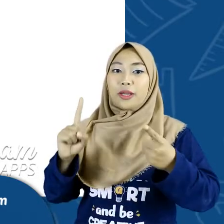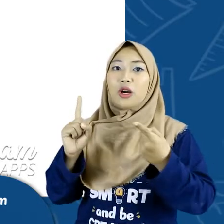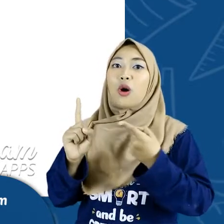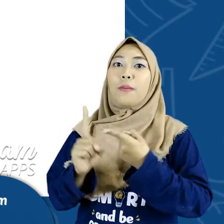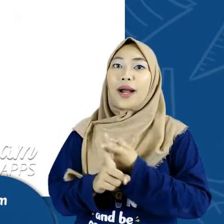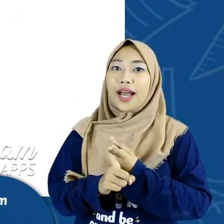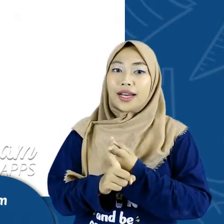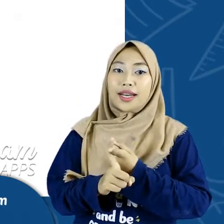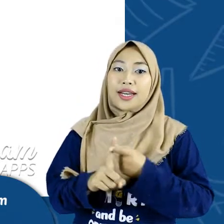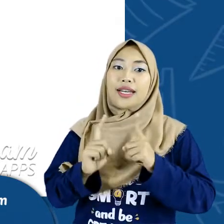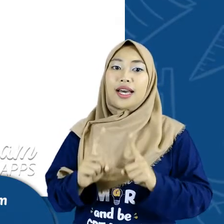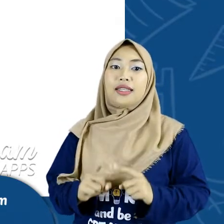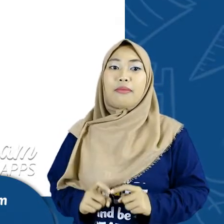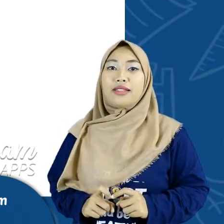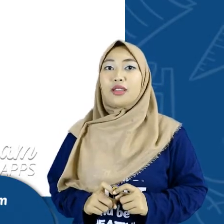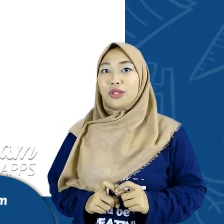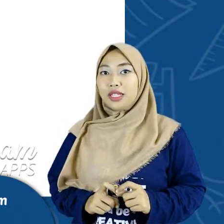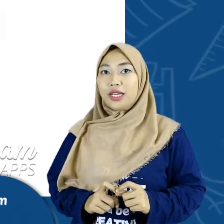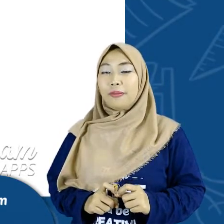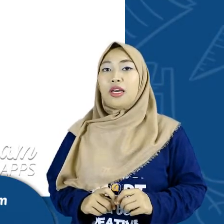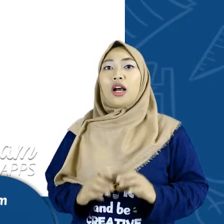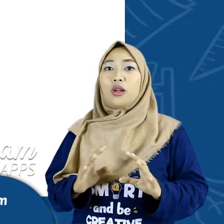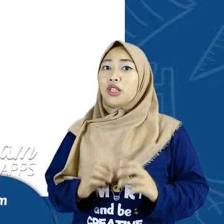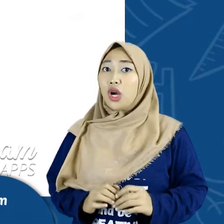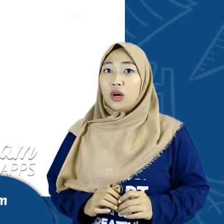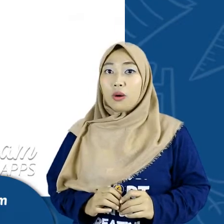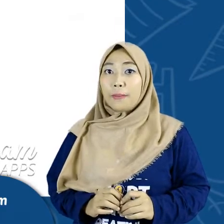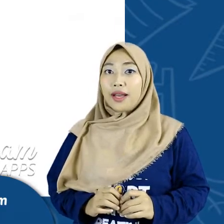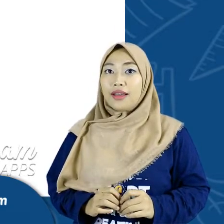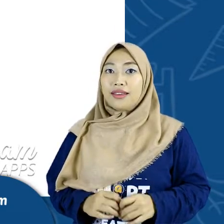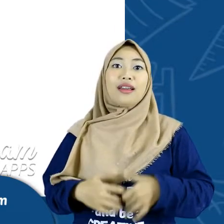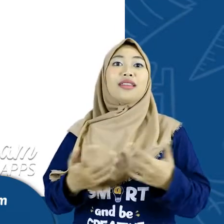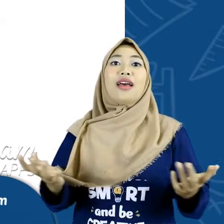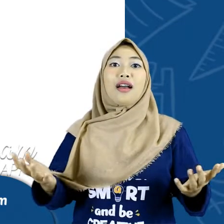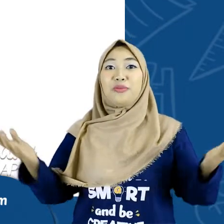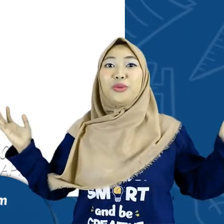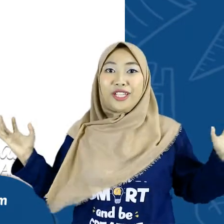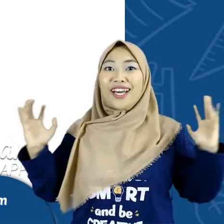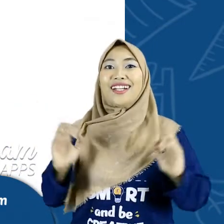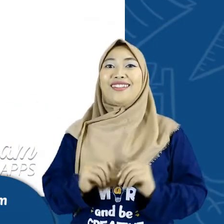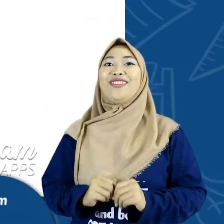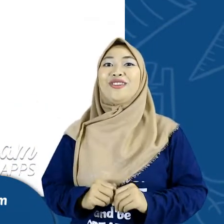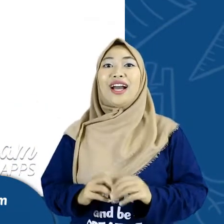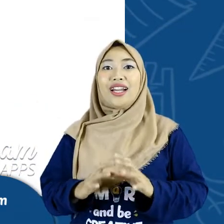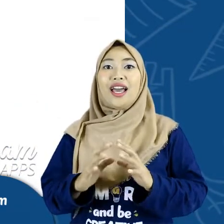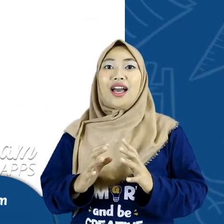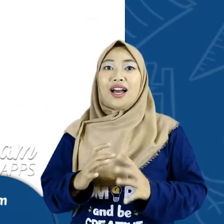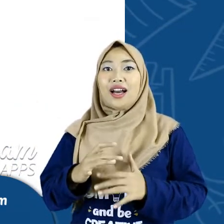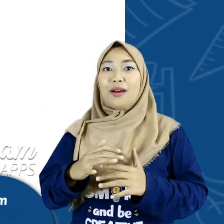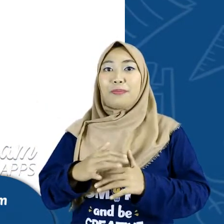yang namanya kekompakan dengan teman satu tim. Kalau kita nggak kompak, ya kita akan buyar gitu,